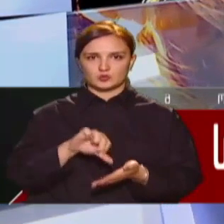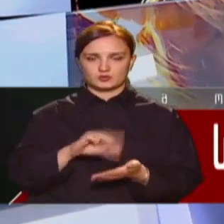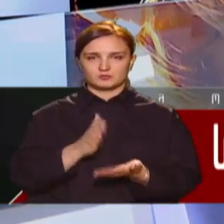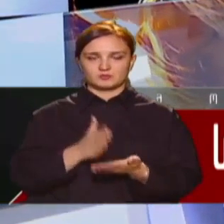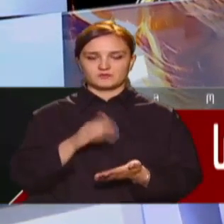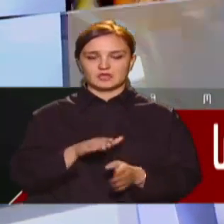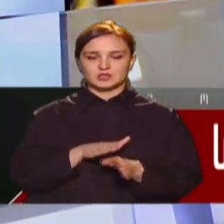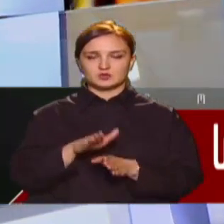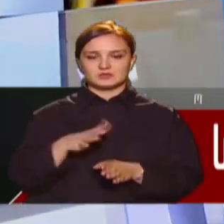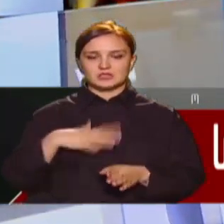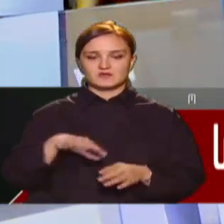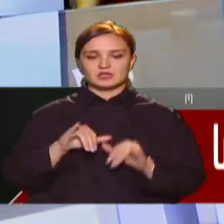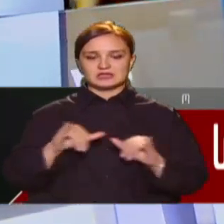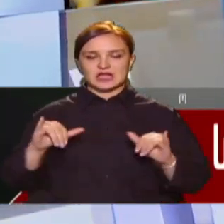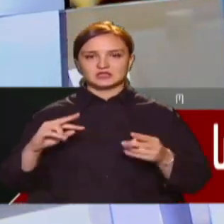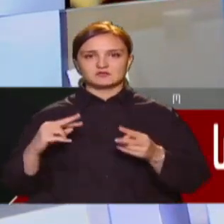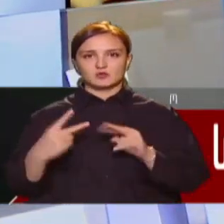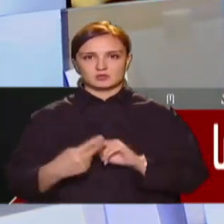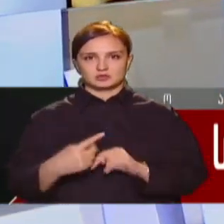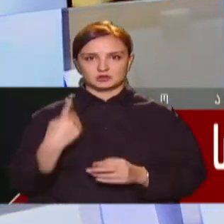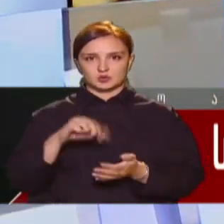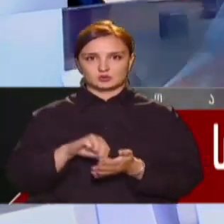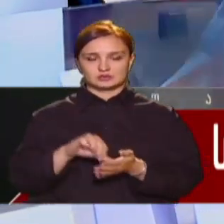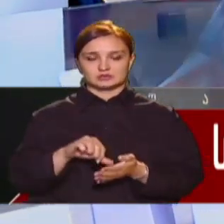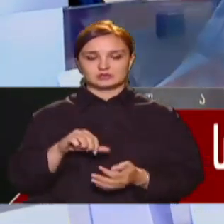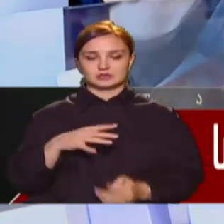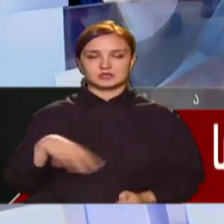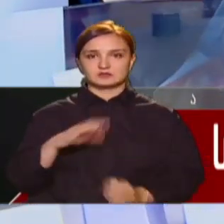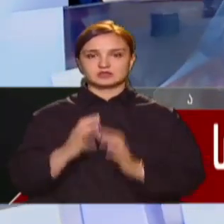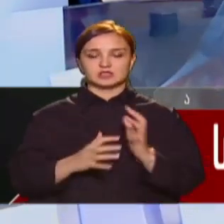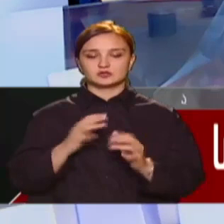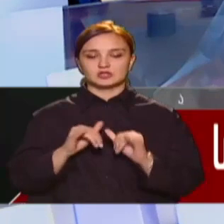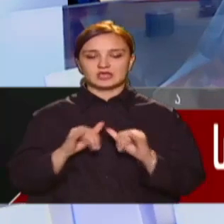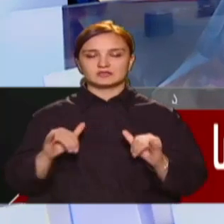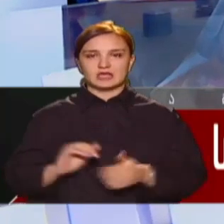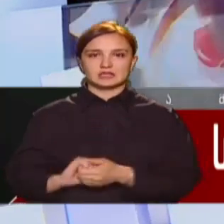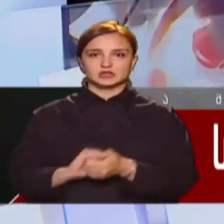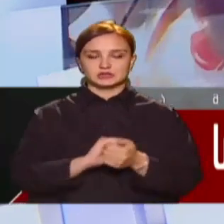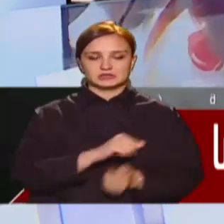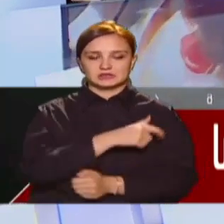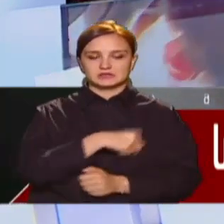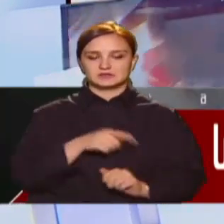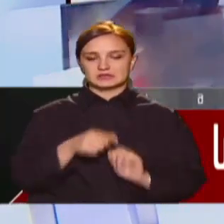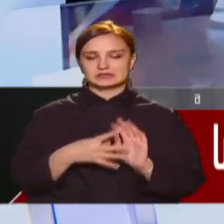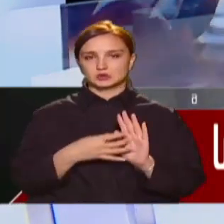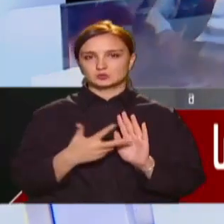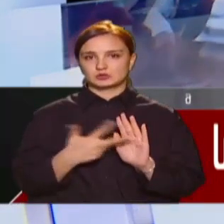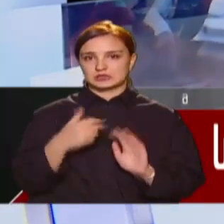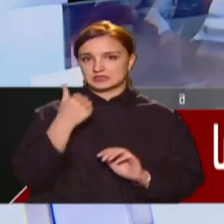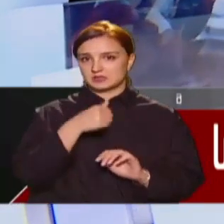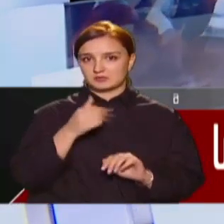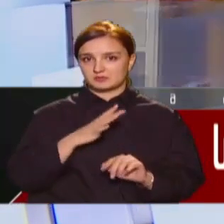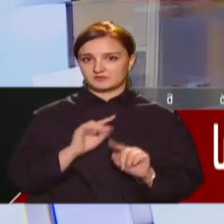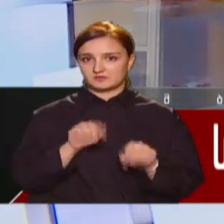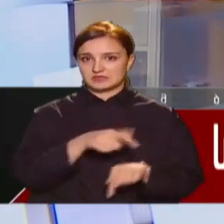ქვეყნის ტრანსფორმაციული განვითარების პროცესში. საქართველოს საერთაშორისო განვითარების ასოციაციის წევრი 1993 წელს გახდა